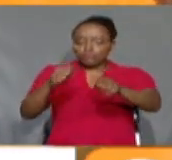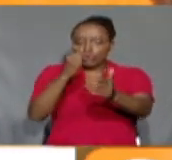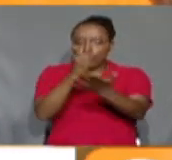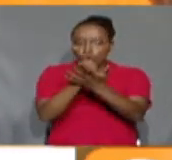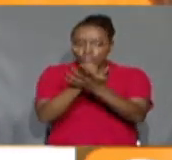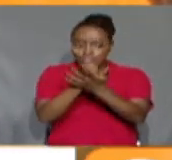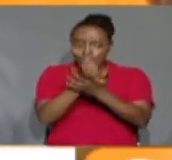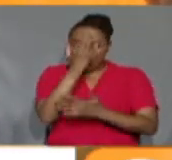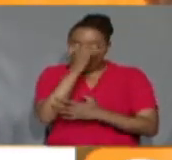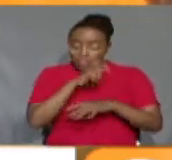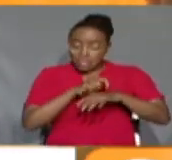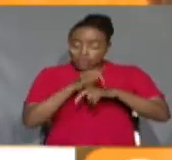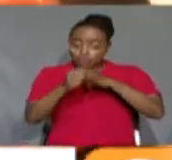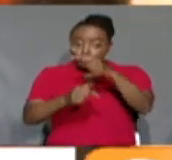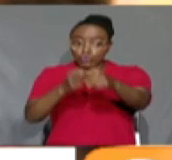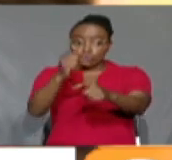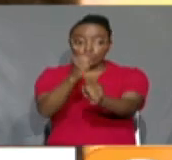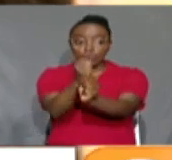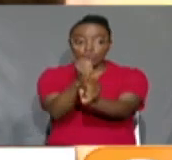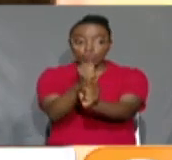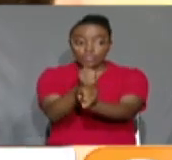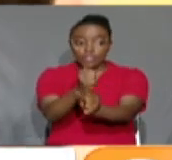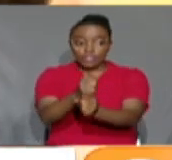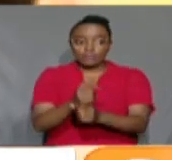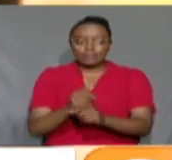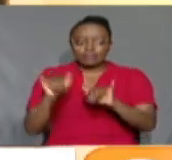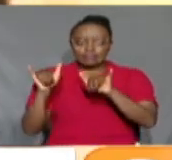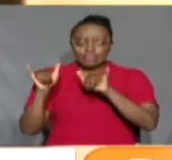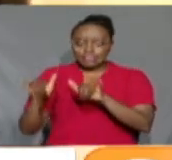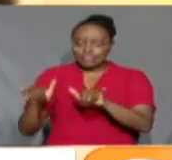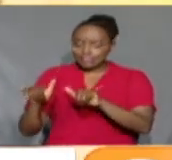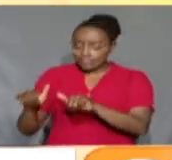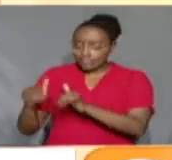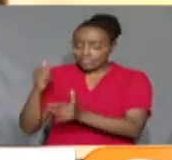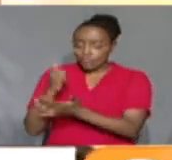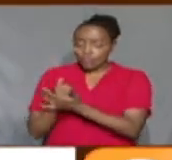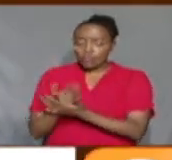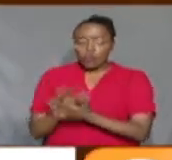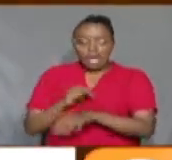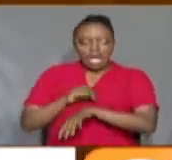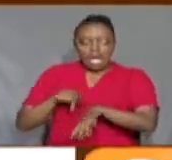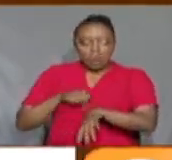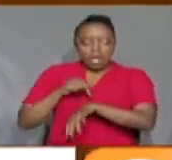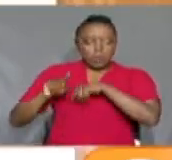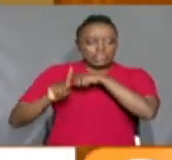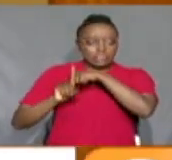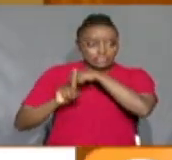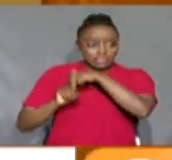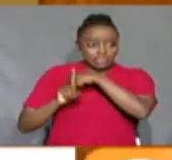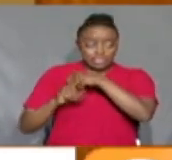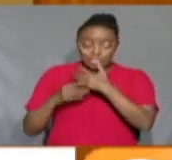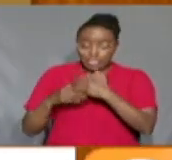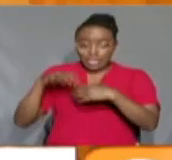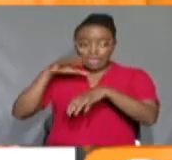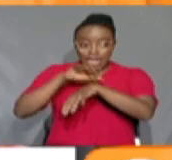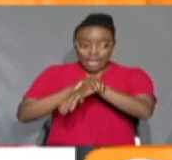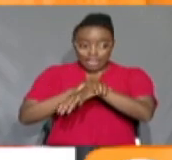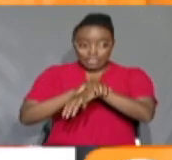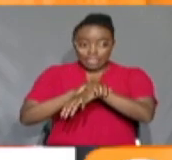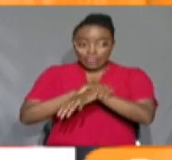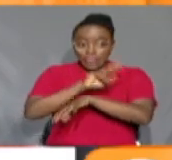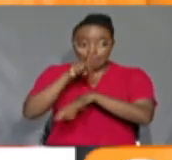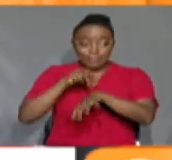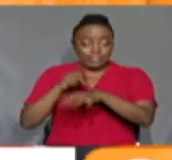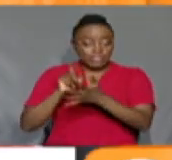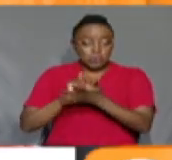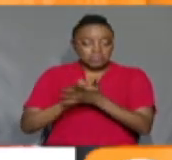ikiwa safi, aendelee na kazi yake. Baada ya kukita kambi nje ya ofisi hii kwa zaidi ya saa 6 na kumkosa katibu Zainab,